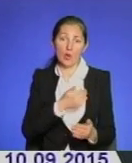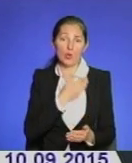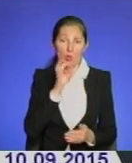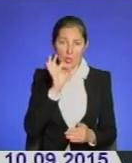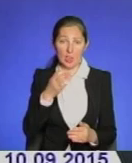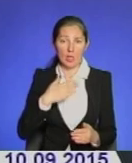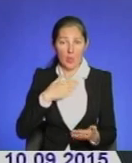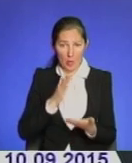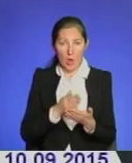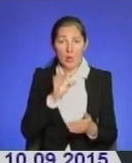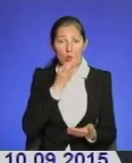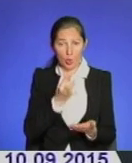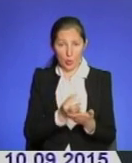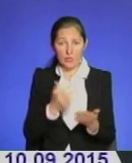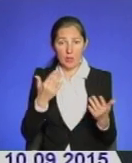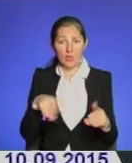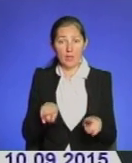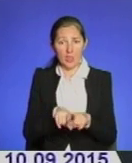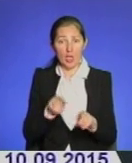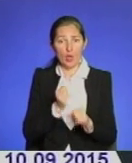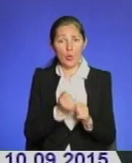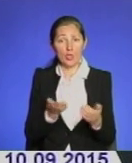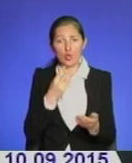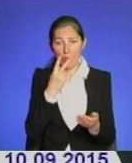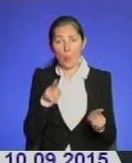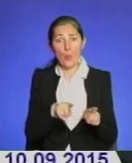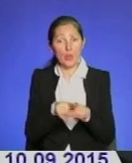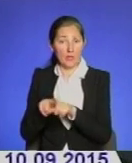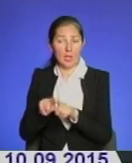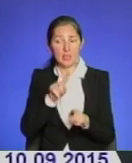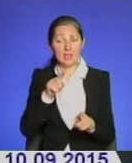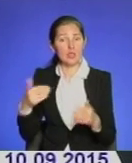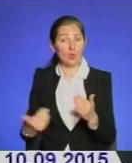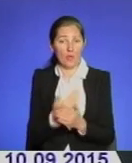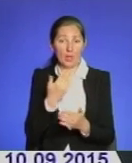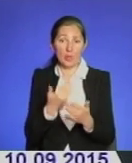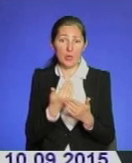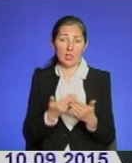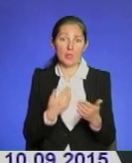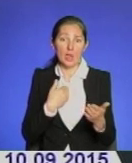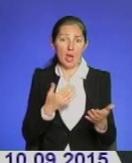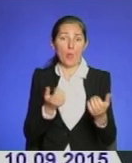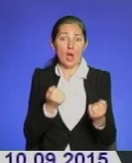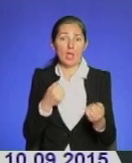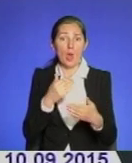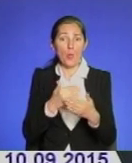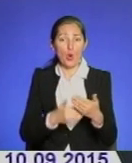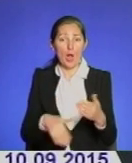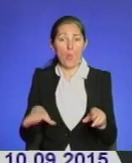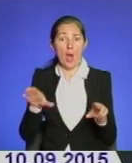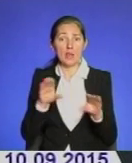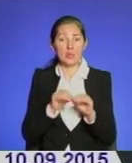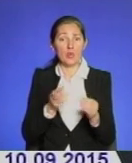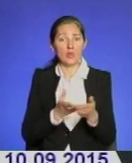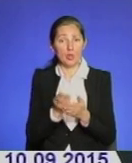досвід вже в цій роботі. Якщо порівняти з новим, от, наприклад, ми брали по програмі співфінансування